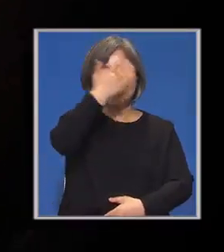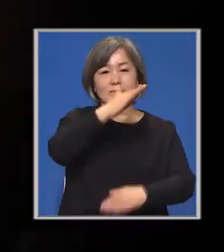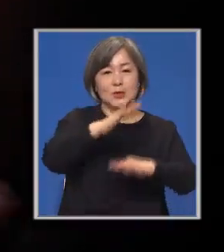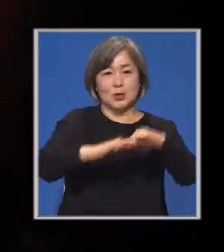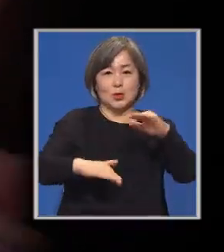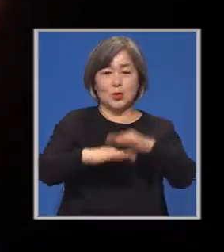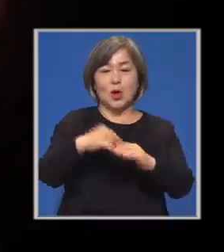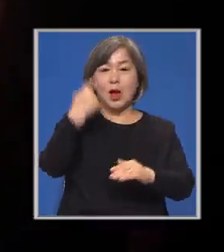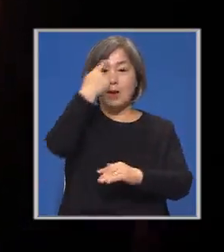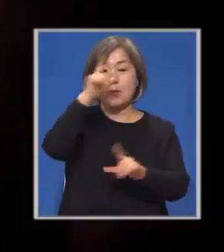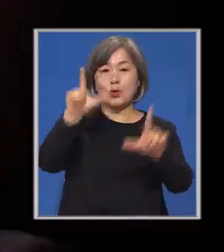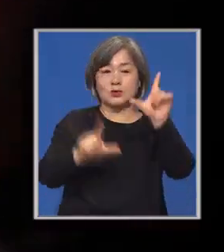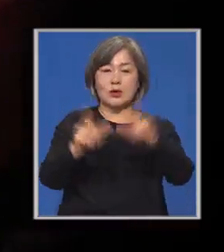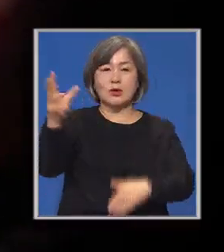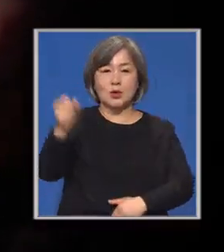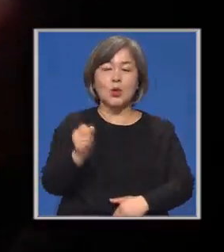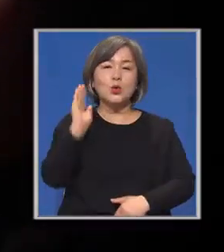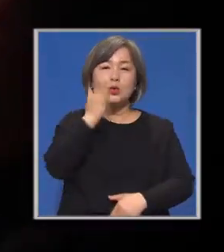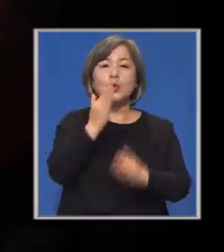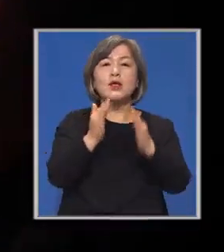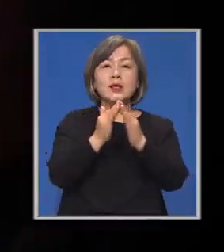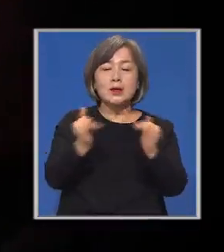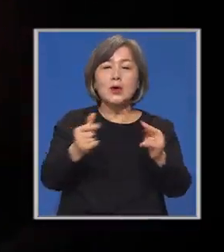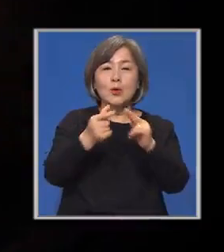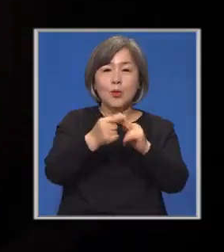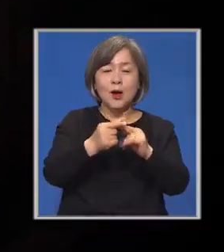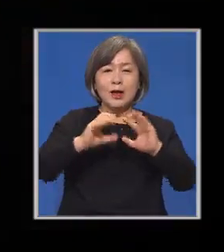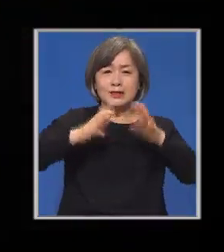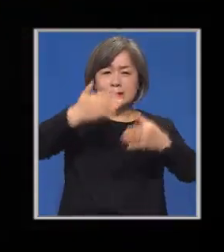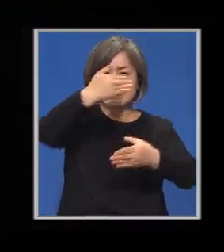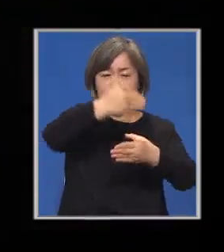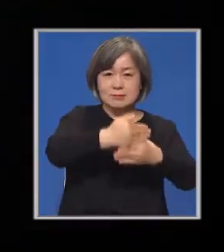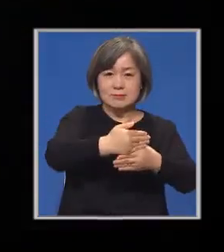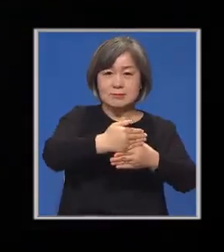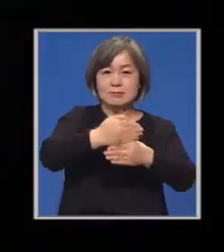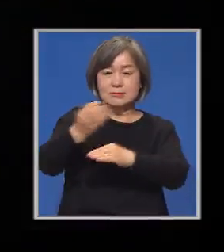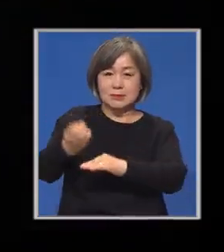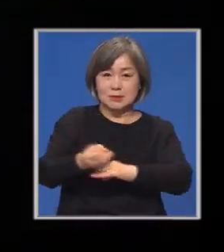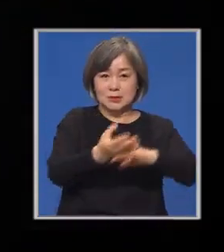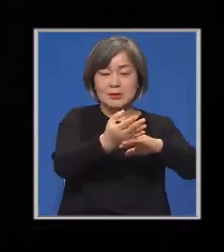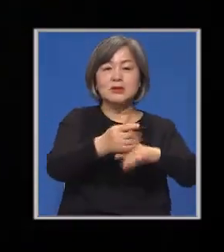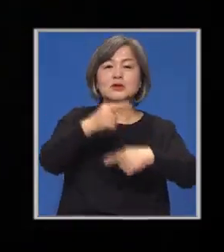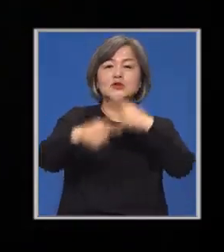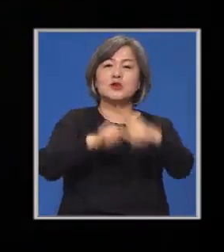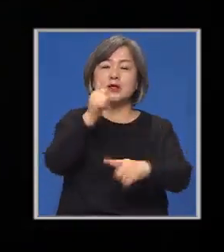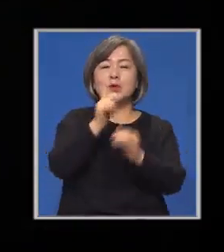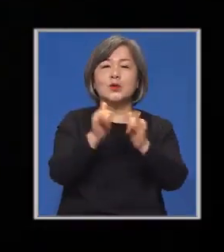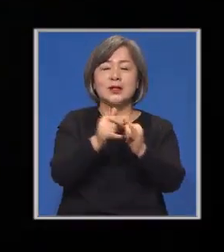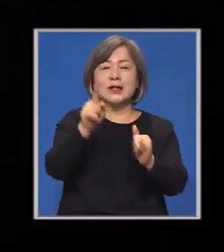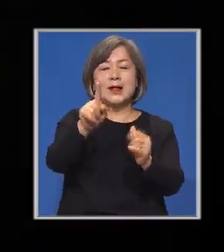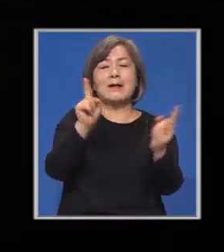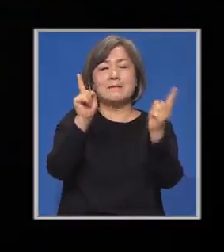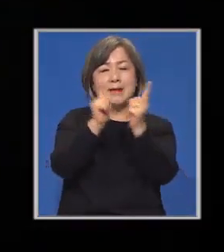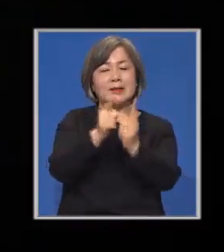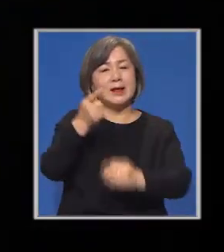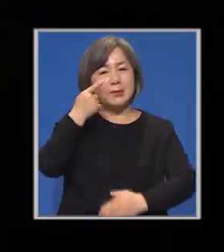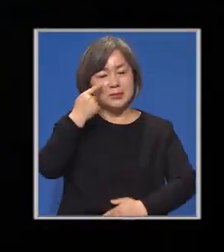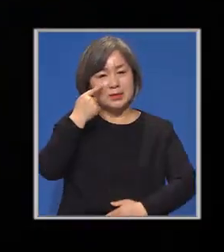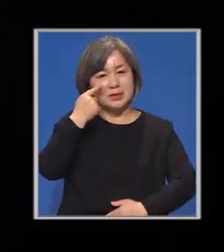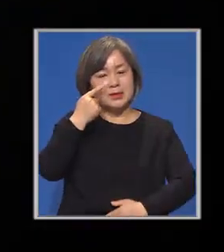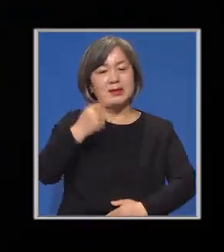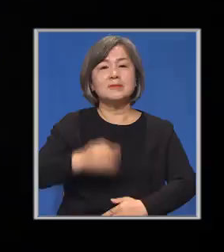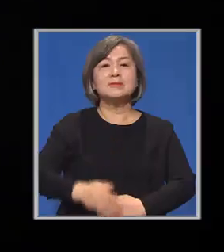아름다운 손짓과 표정으로 농인과 단절된 세상을 잇는 수어 통역사. 그들을